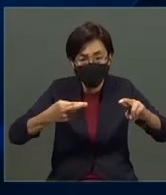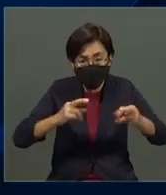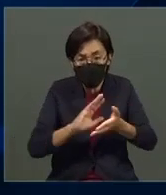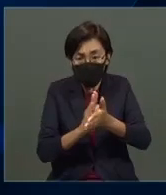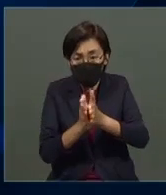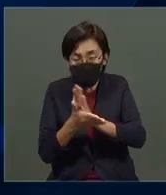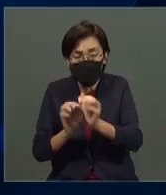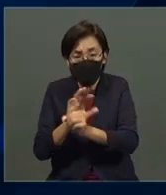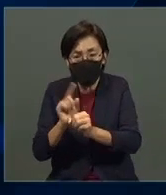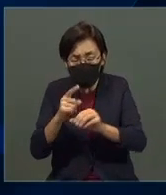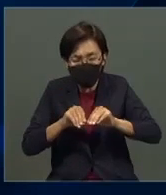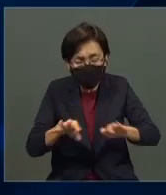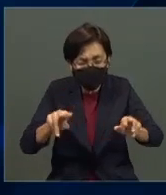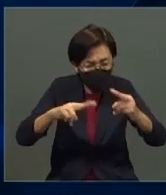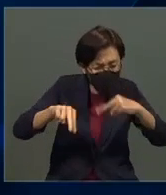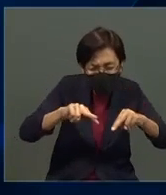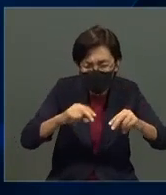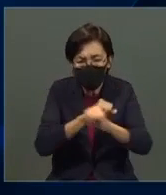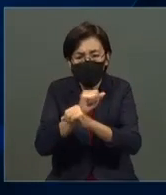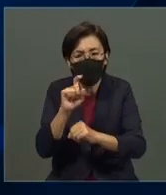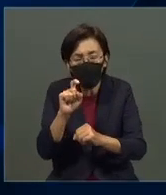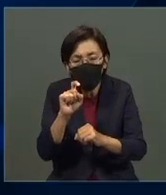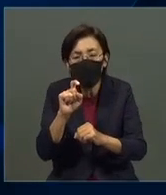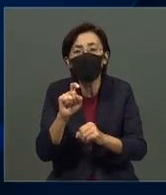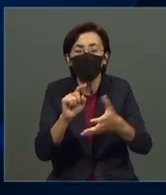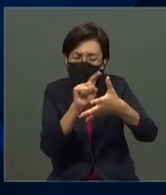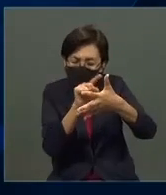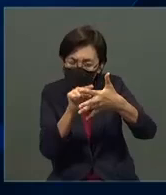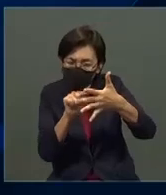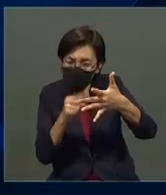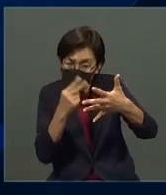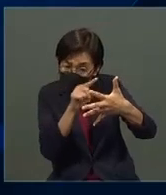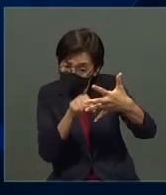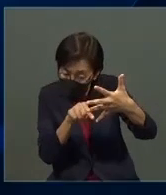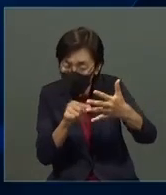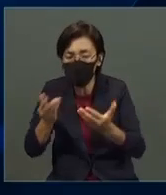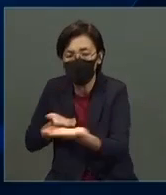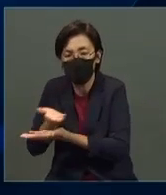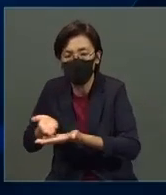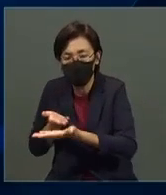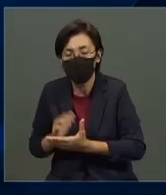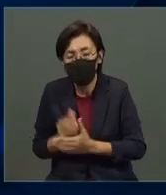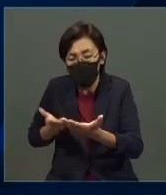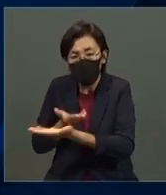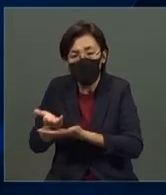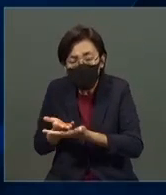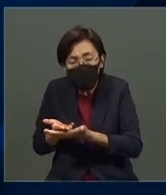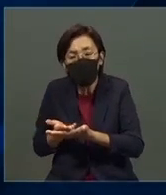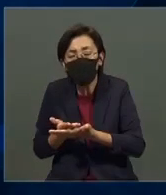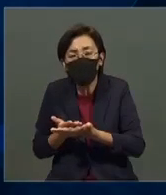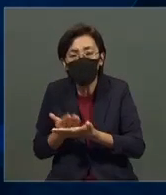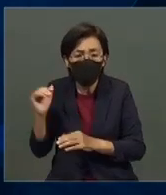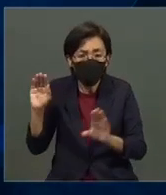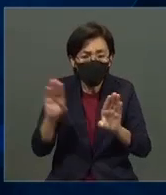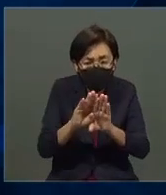งกว้างควบคุมไม่ได้นะครับข้อใดข้อหนึ่งก็ต้องมาทบทวนกันแต่ว่าจะทบทวนแล้วมาตรการจะต้องปรับไปปิดเล